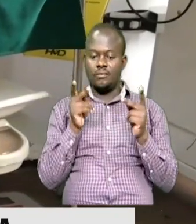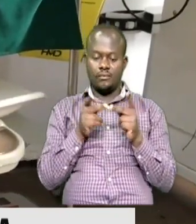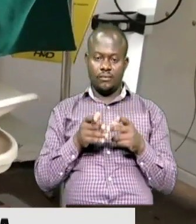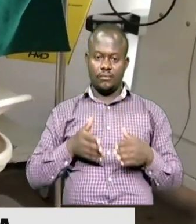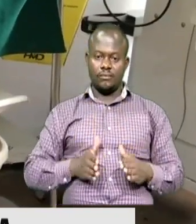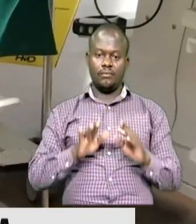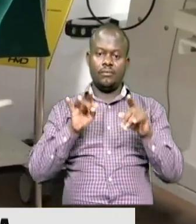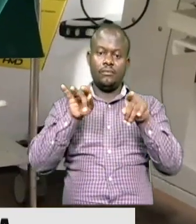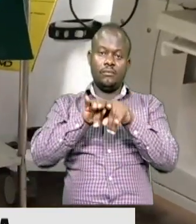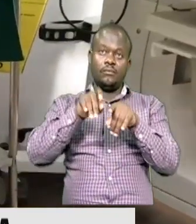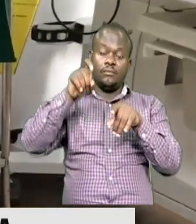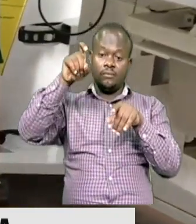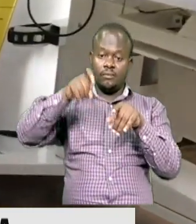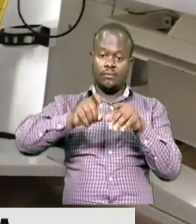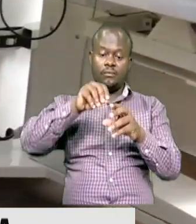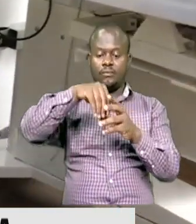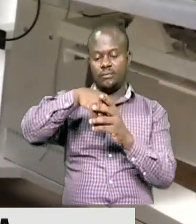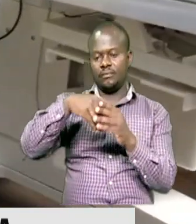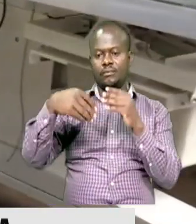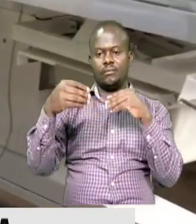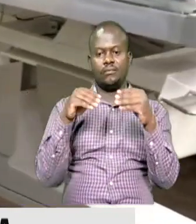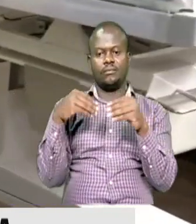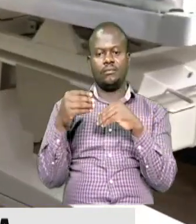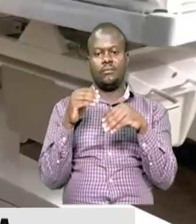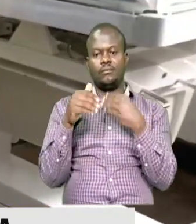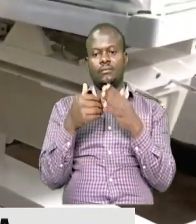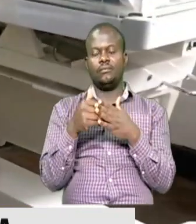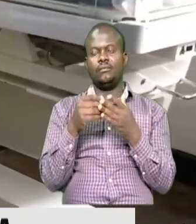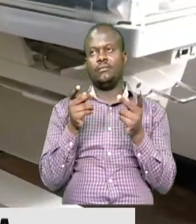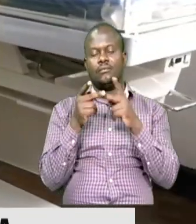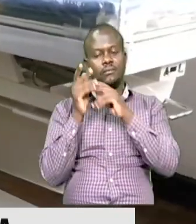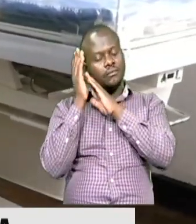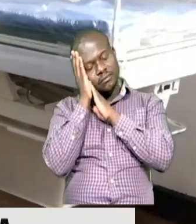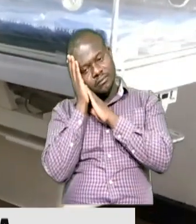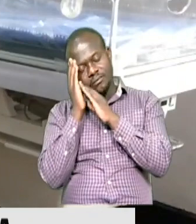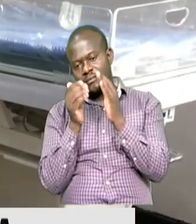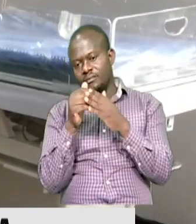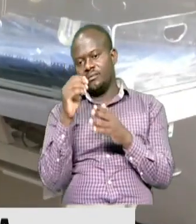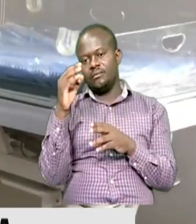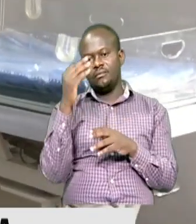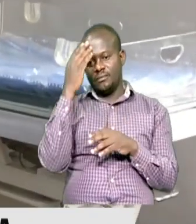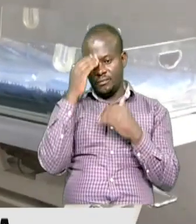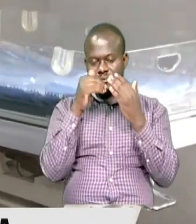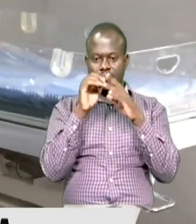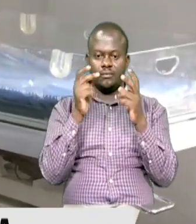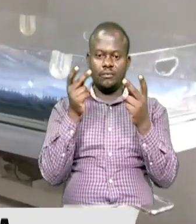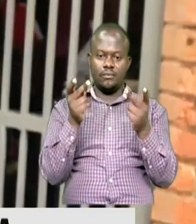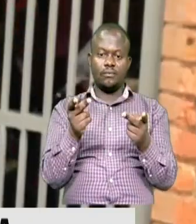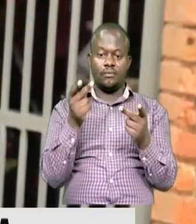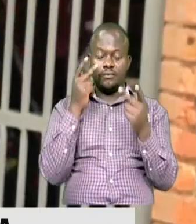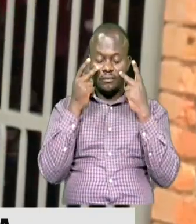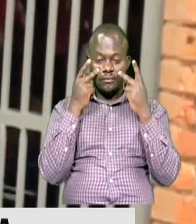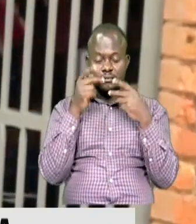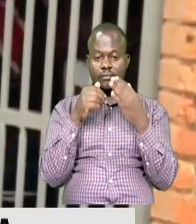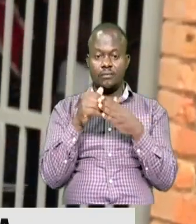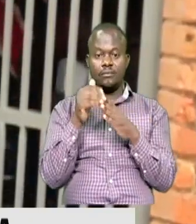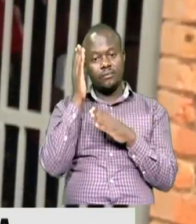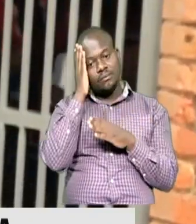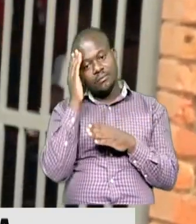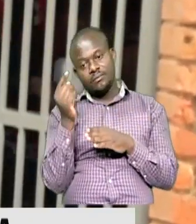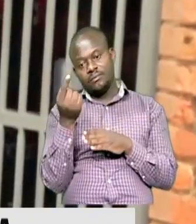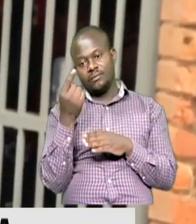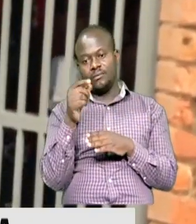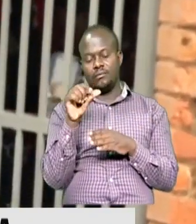naho hakabaye harimo ibikoresho, harimo ibitanda by'ibize nka bitatu, kuko hano mwabonye ko harimo igitanda kimwe,